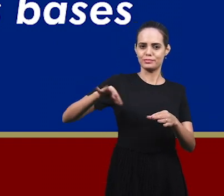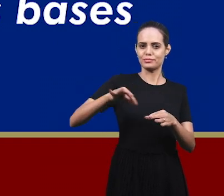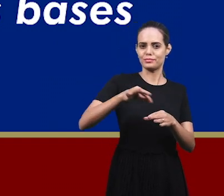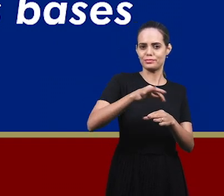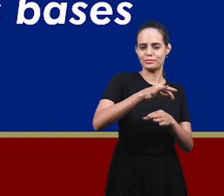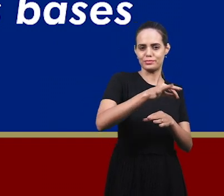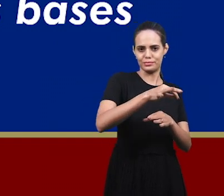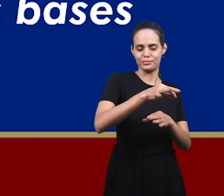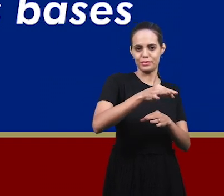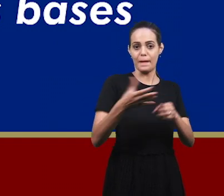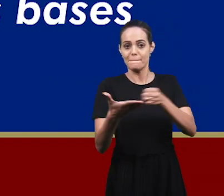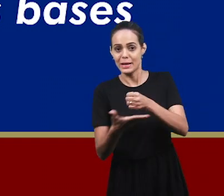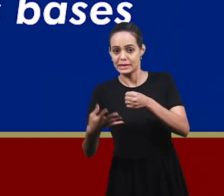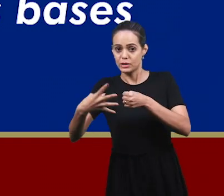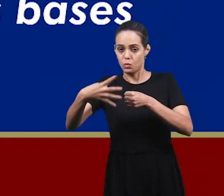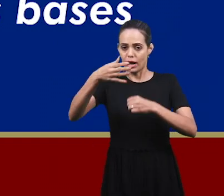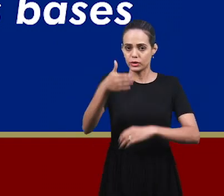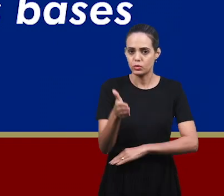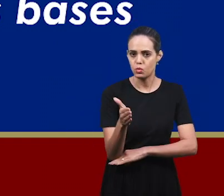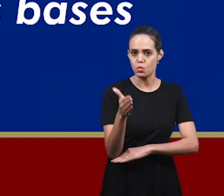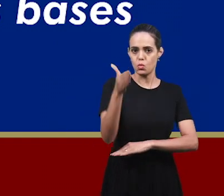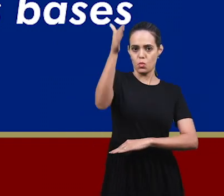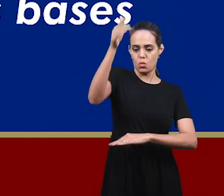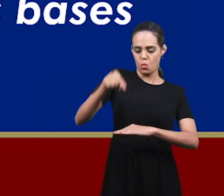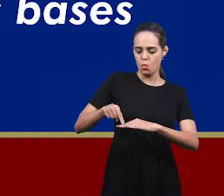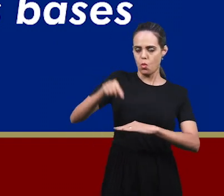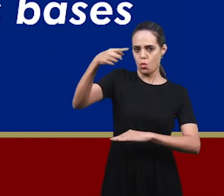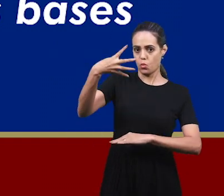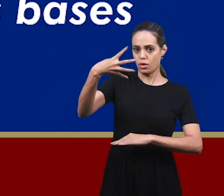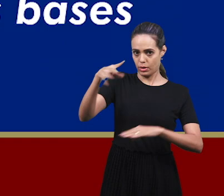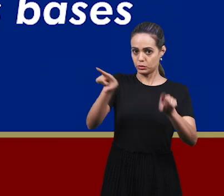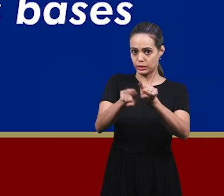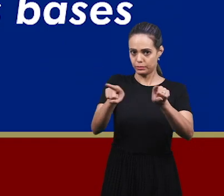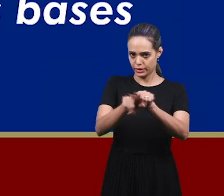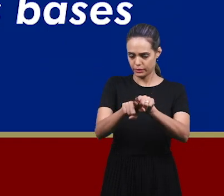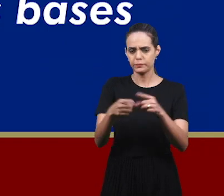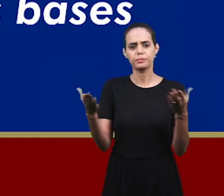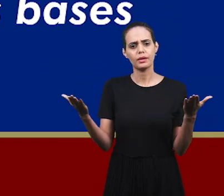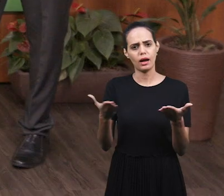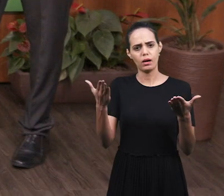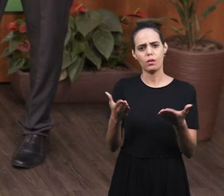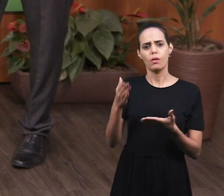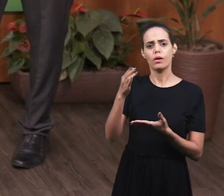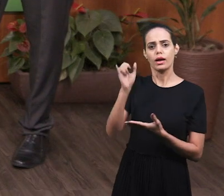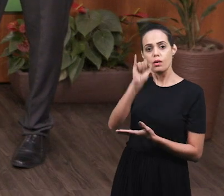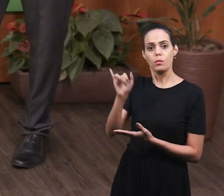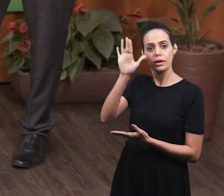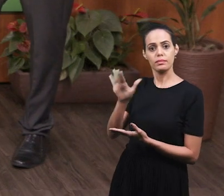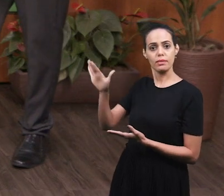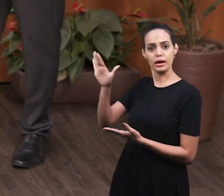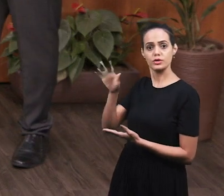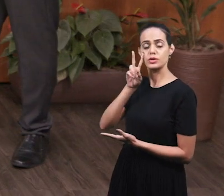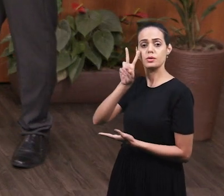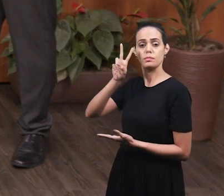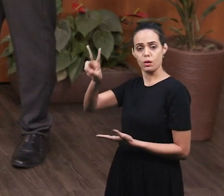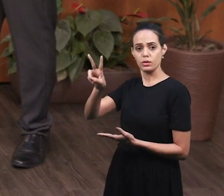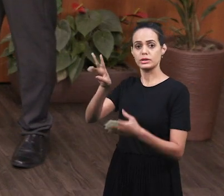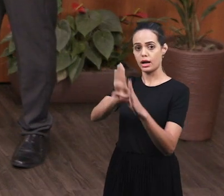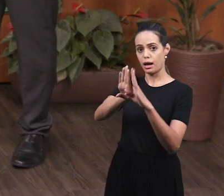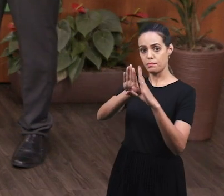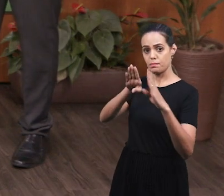4 bases. Nous allons voir maintenant une figure illustrative de la